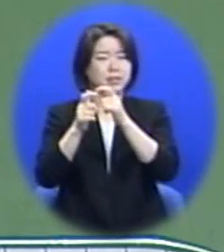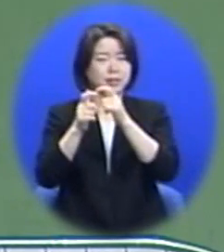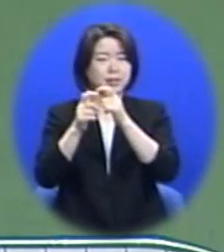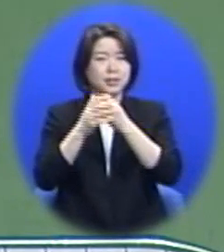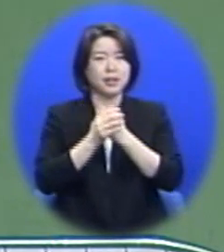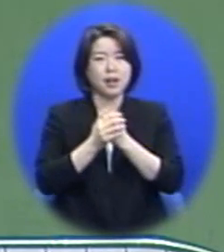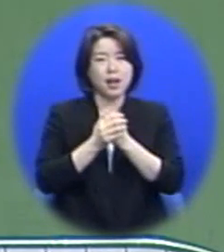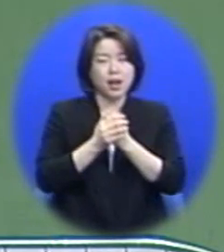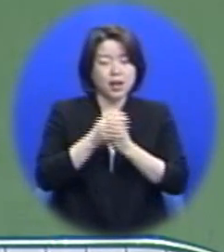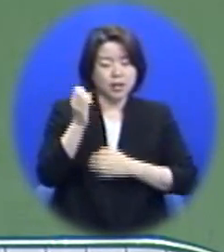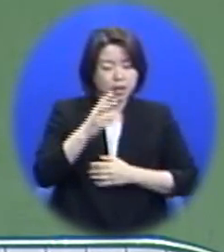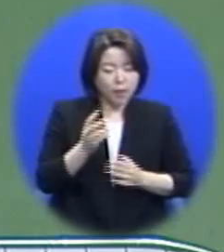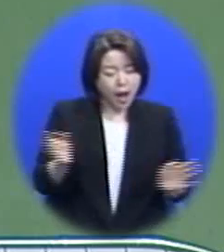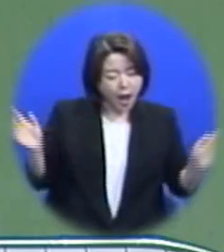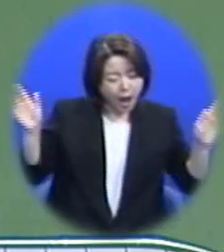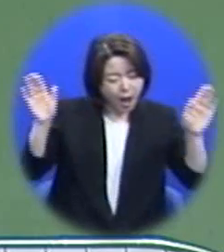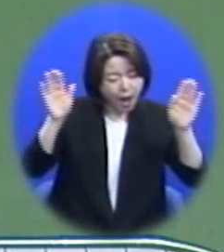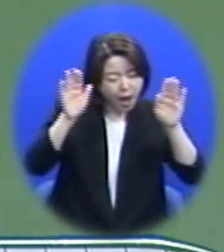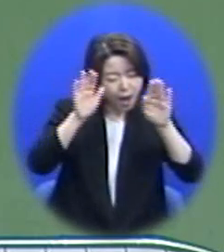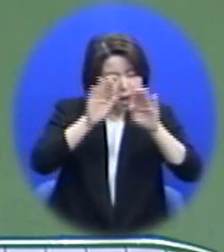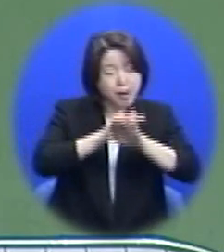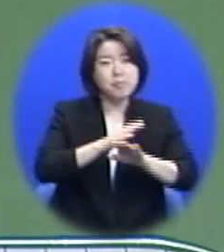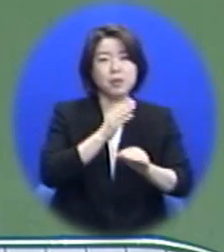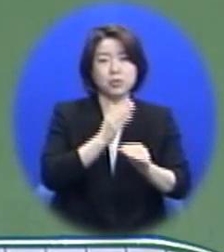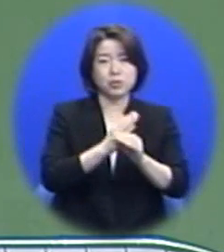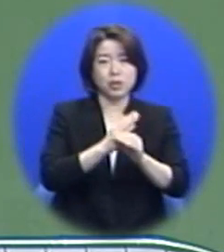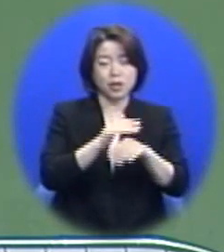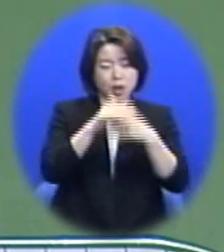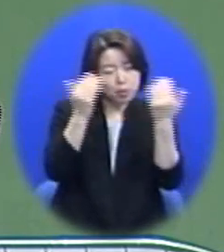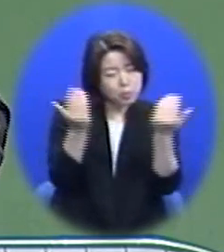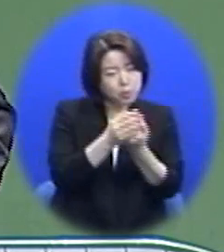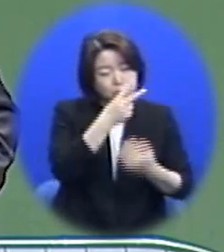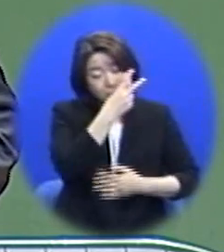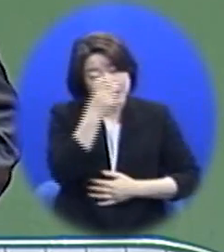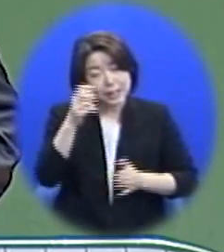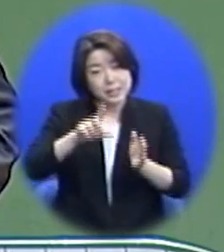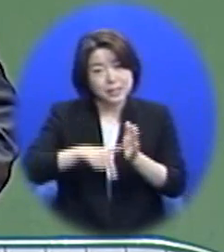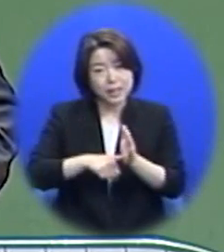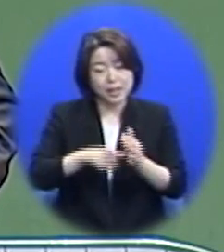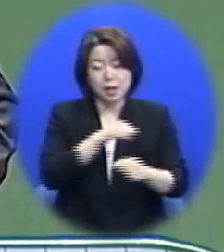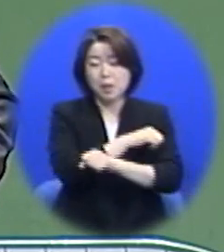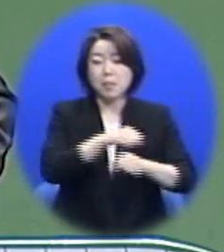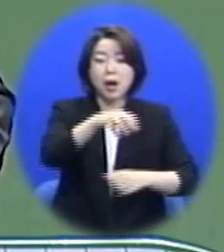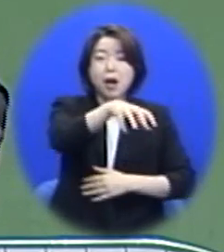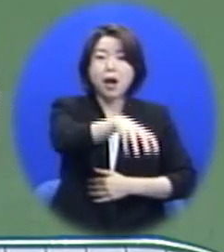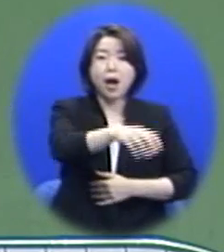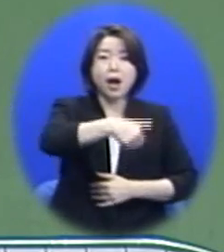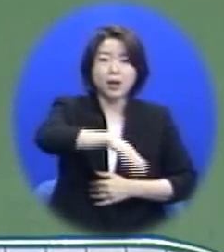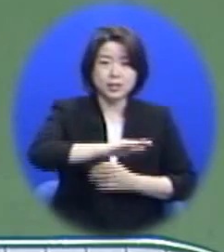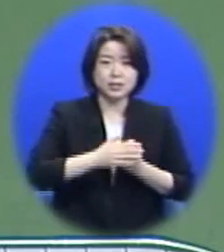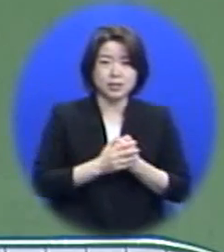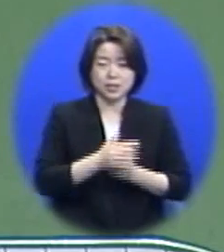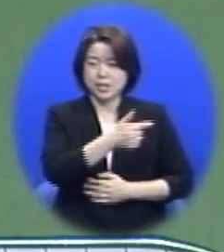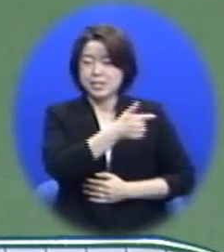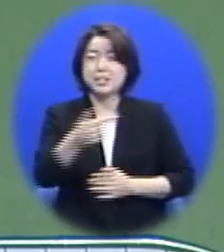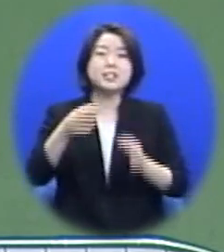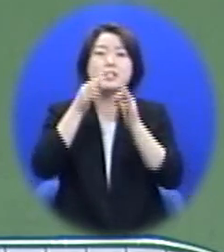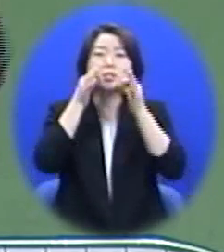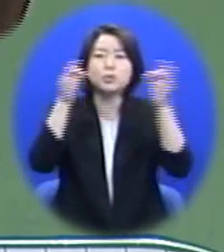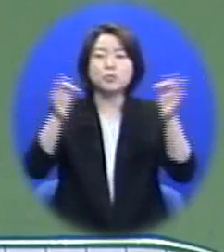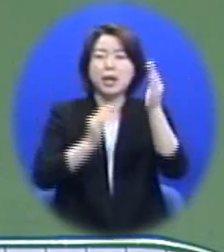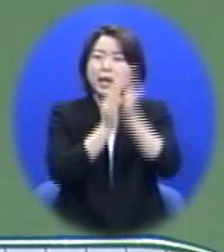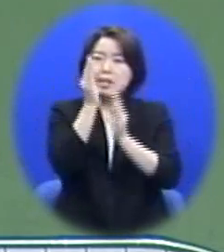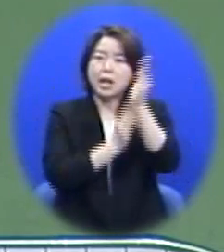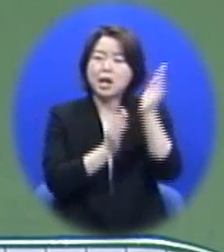그리고는 한 밤 중에 모두 다 잠이 된 시간에 그는 마을 광장에 나갔습니다 그래서 큰 소리로